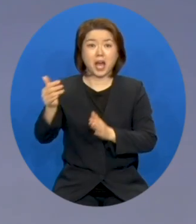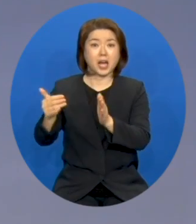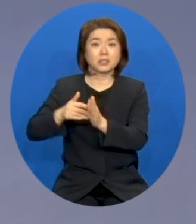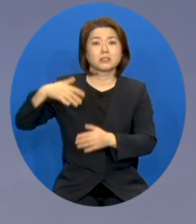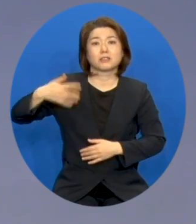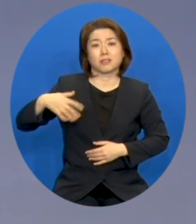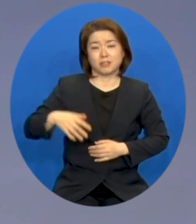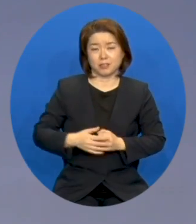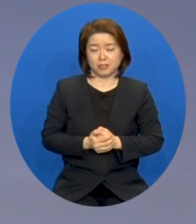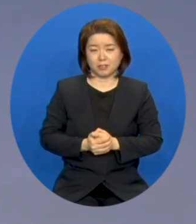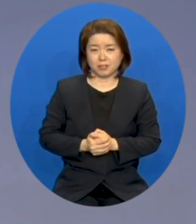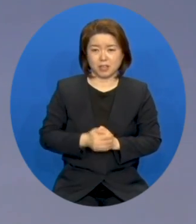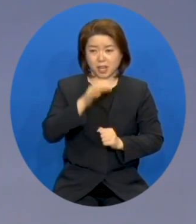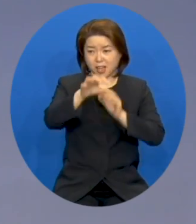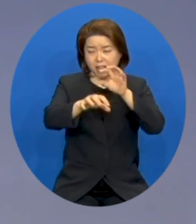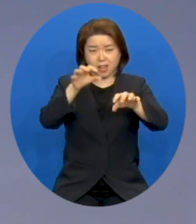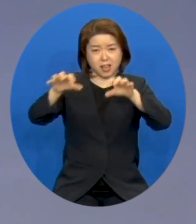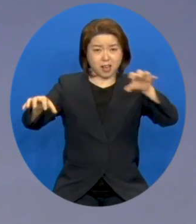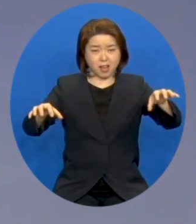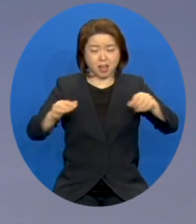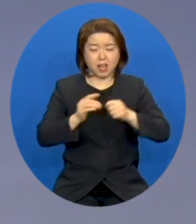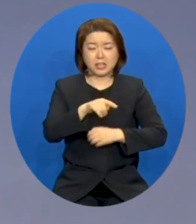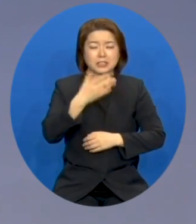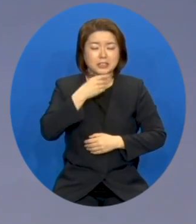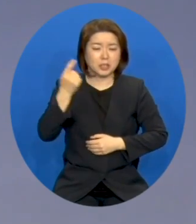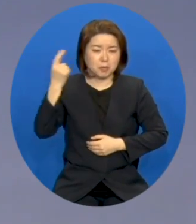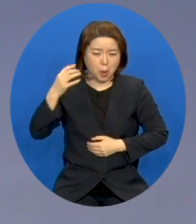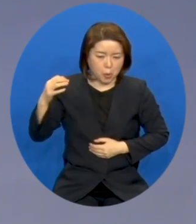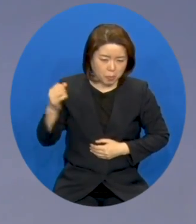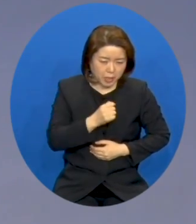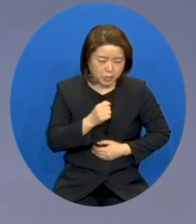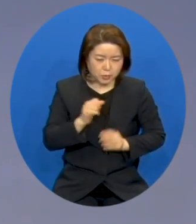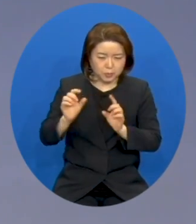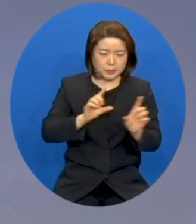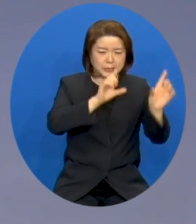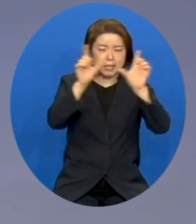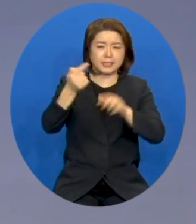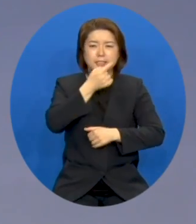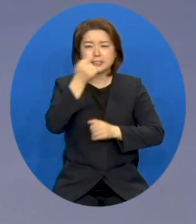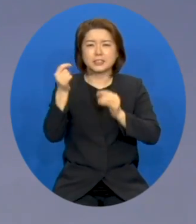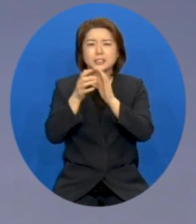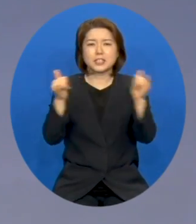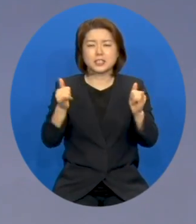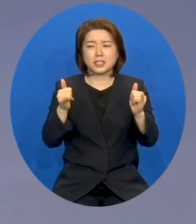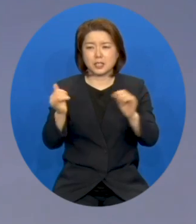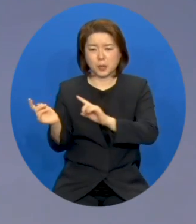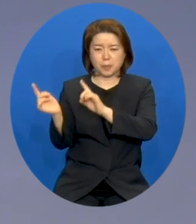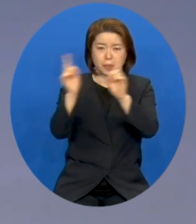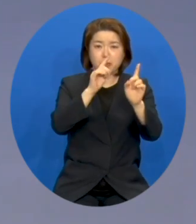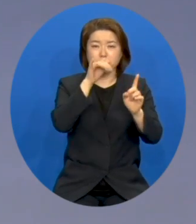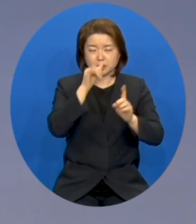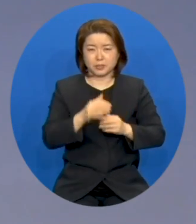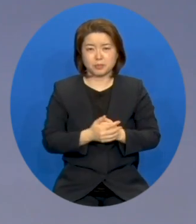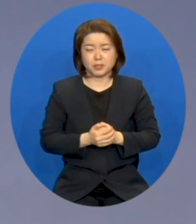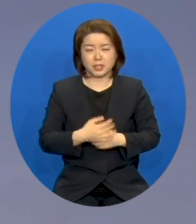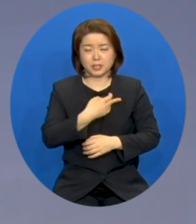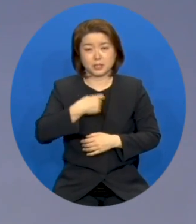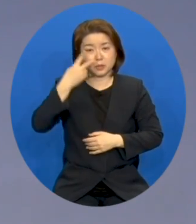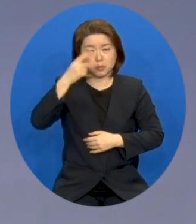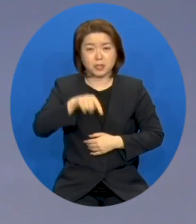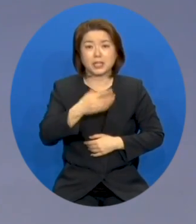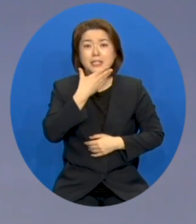아니었습니다. 도처에 그 복음으로 살아내는 증인들이 일어났습니다. 그러니 사도 바울의 이